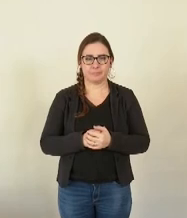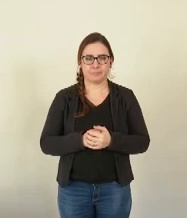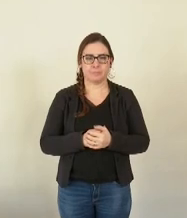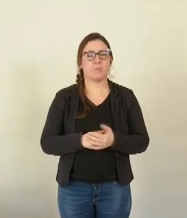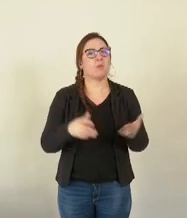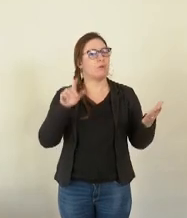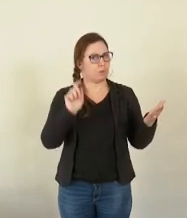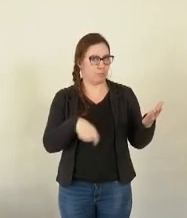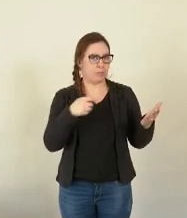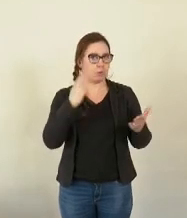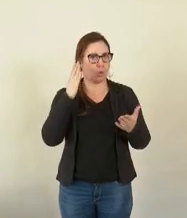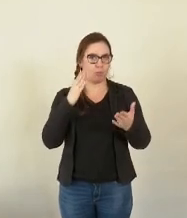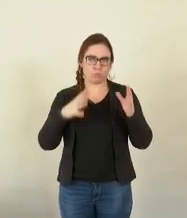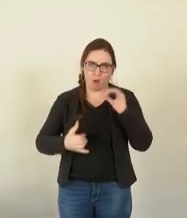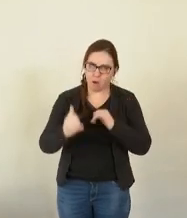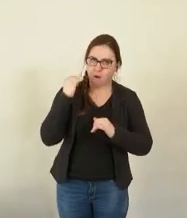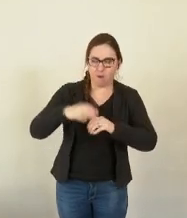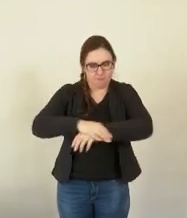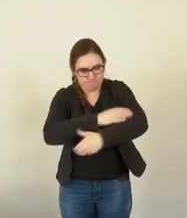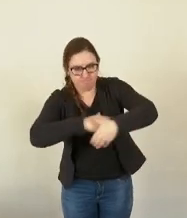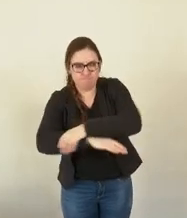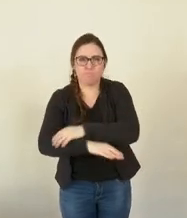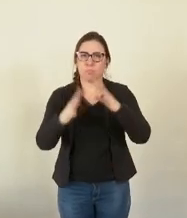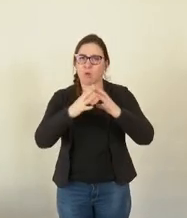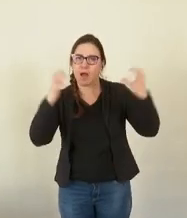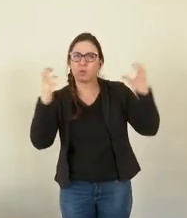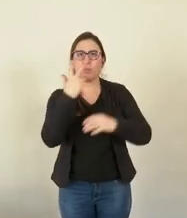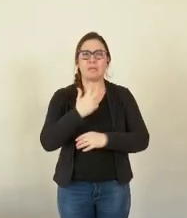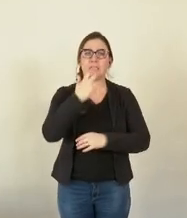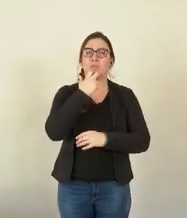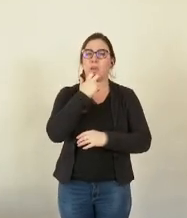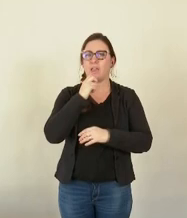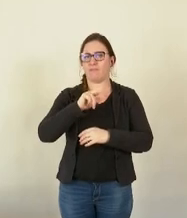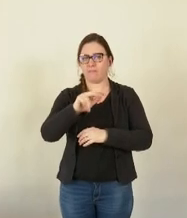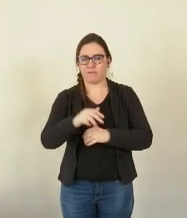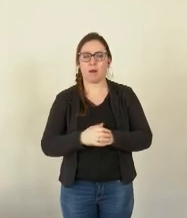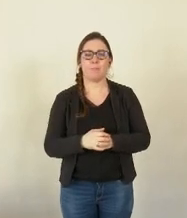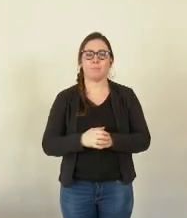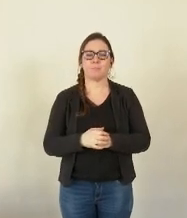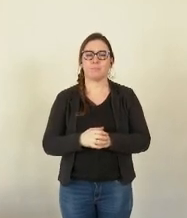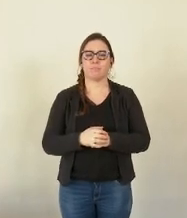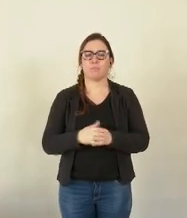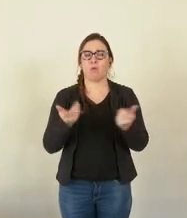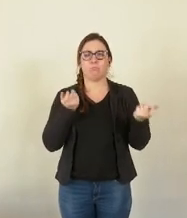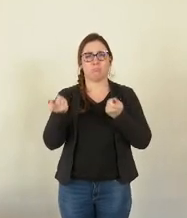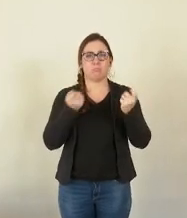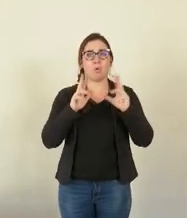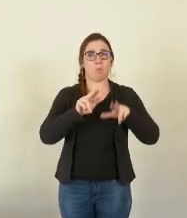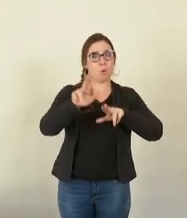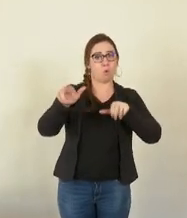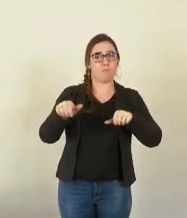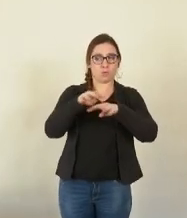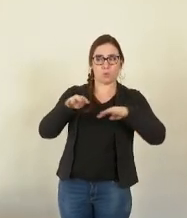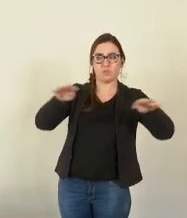évidemment un parcours d'engagement pour aboutir à des assemblées citoyennes de l'alimentation lesquelles seront délibérés sur le conventionnement du réseau